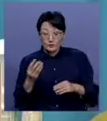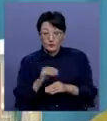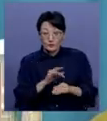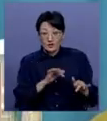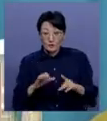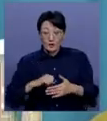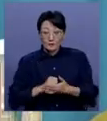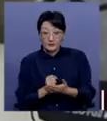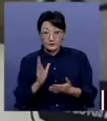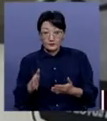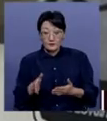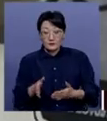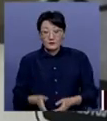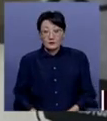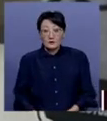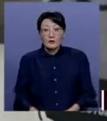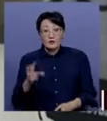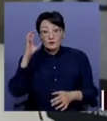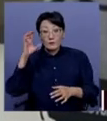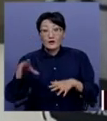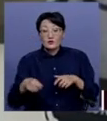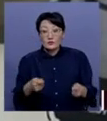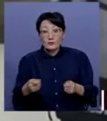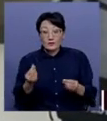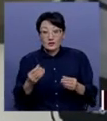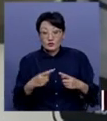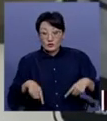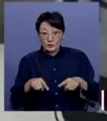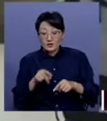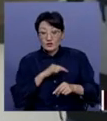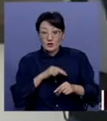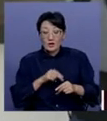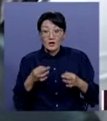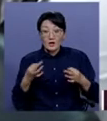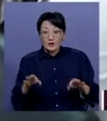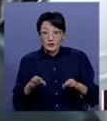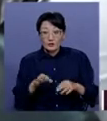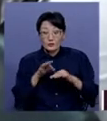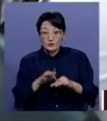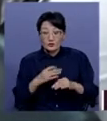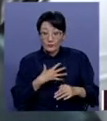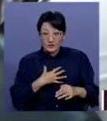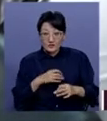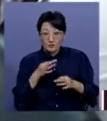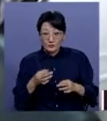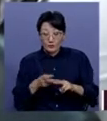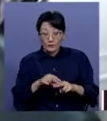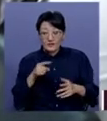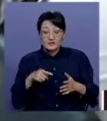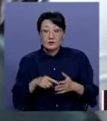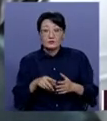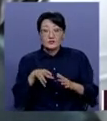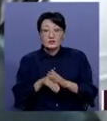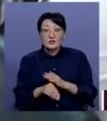шаралар қабылдайды. Мемлекет басшысы қаржы ұйымдарының жұмысына ашық жүргізуді маңызды деп санайды. Бұл мәселе